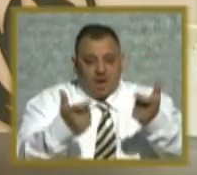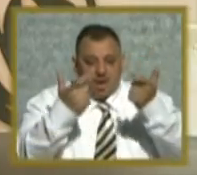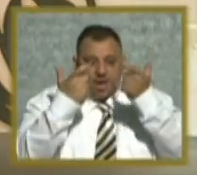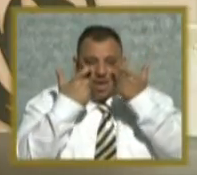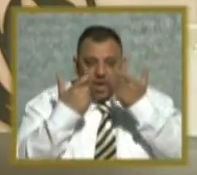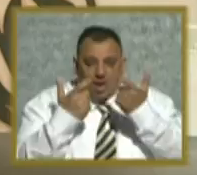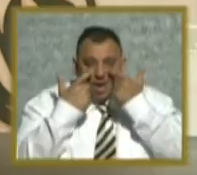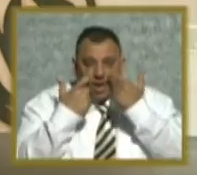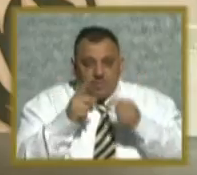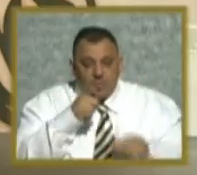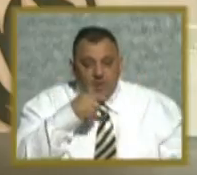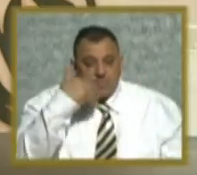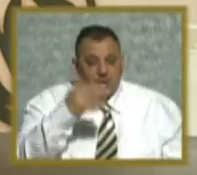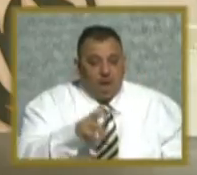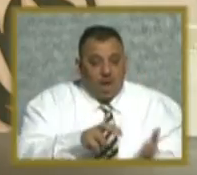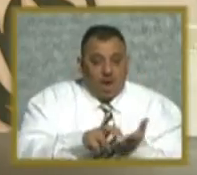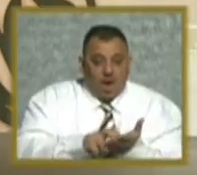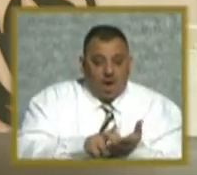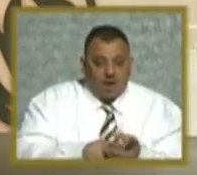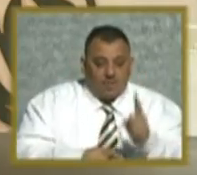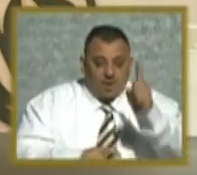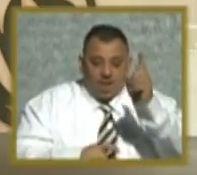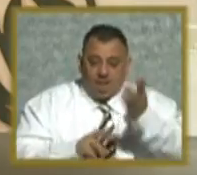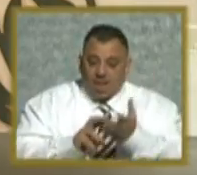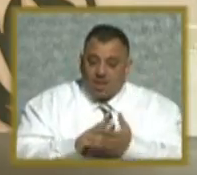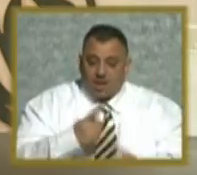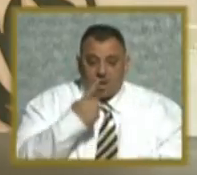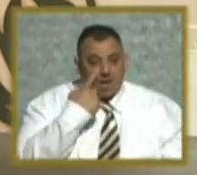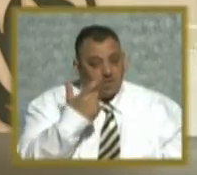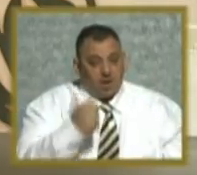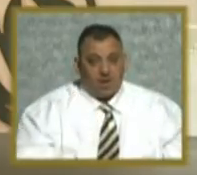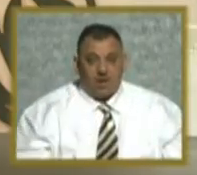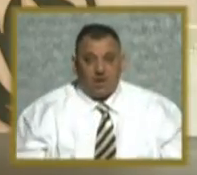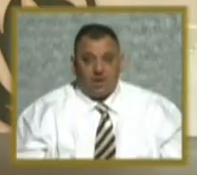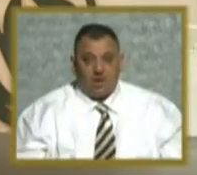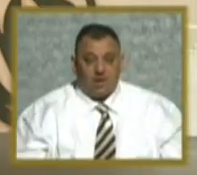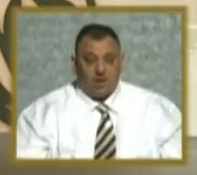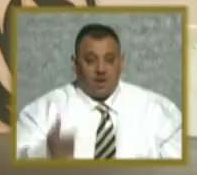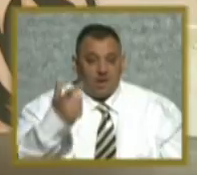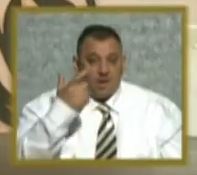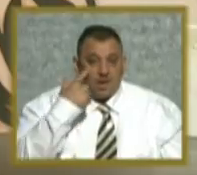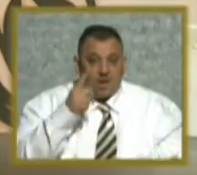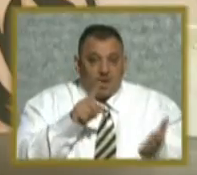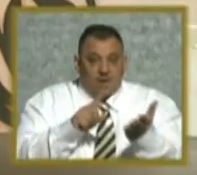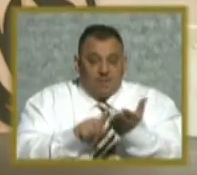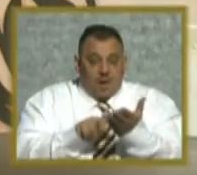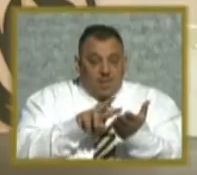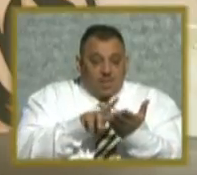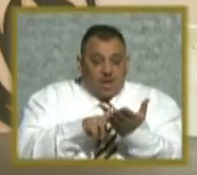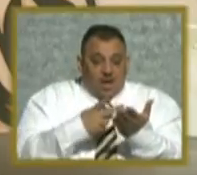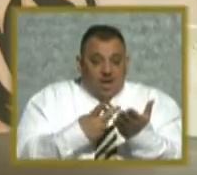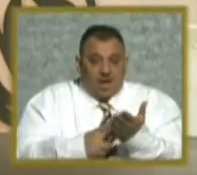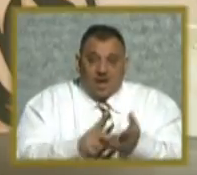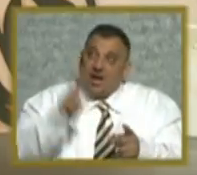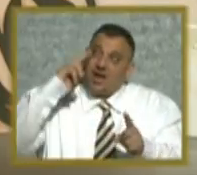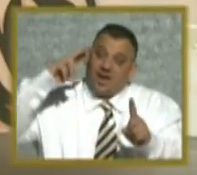نفسه فإياي فارهبون فإياي فاتقون. الذي يراك حين تقوم وتقلبك في الساجدين، ما يكون